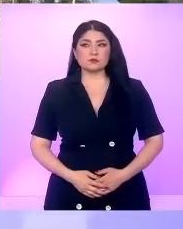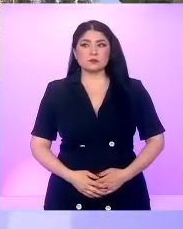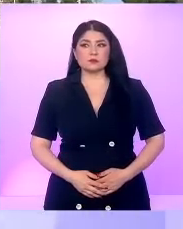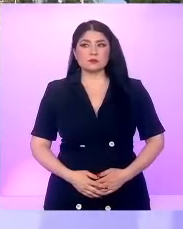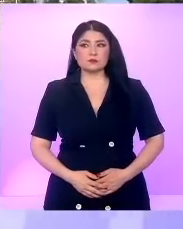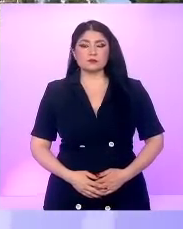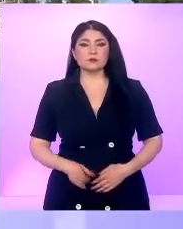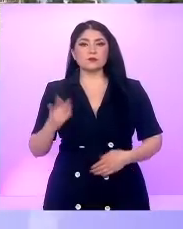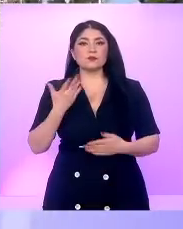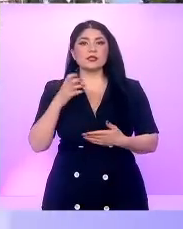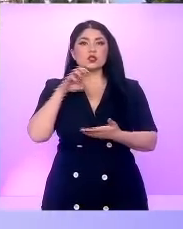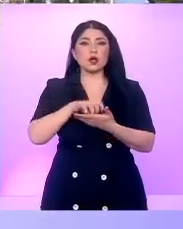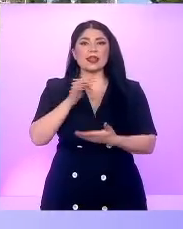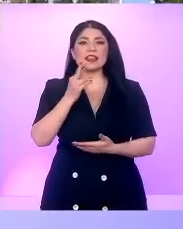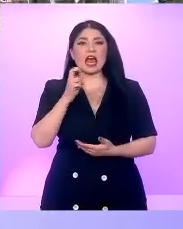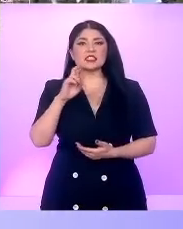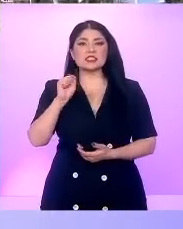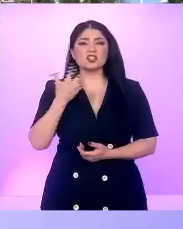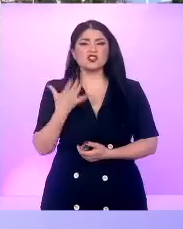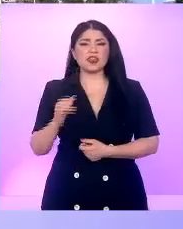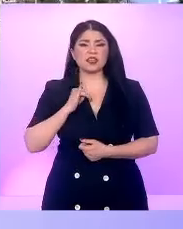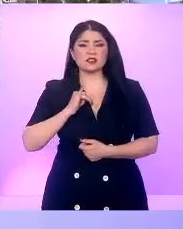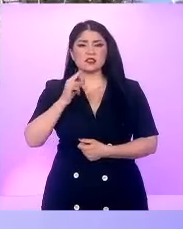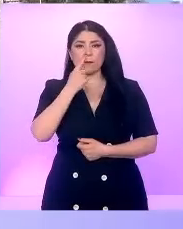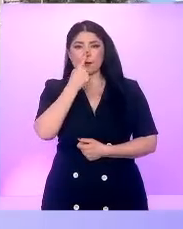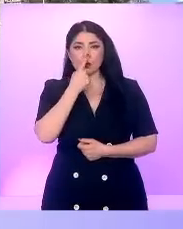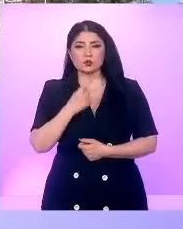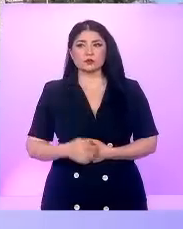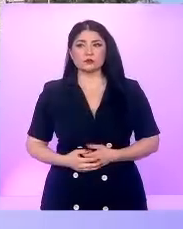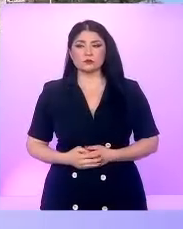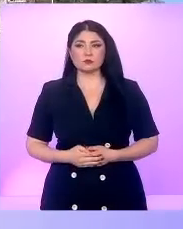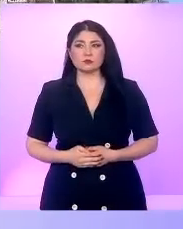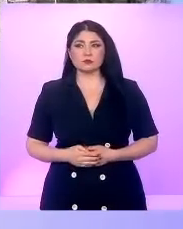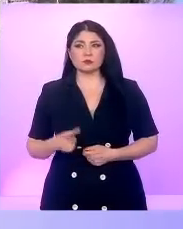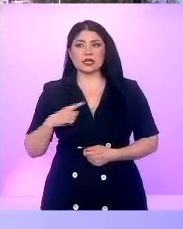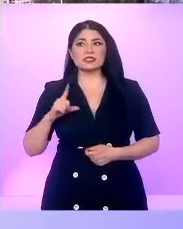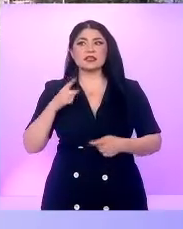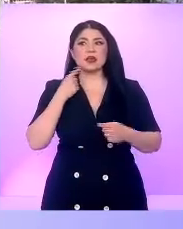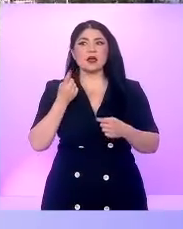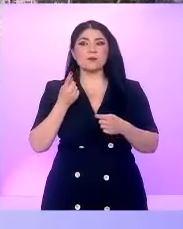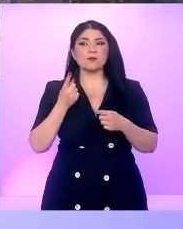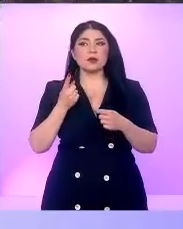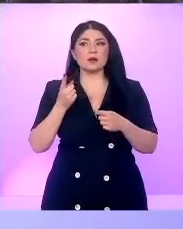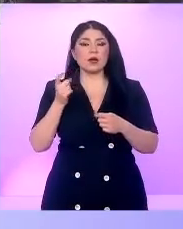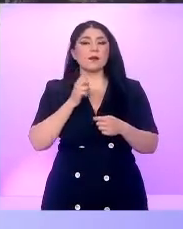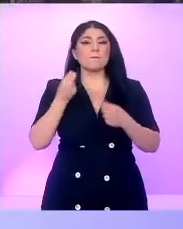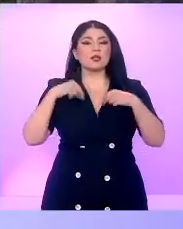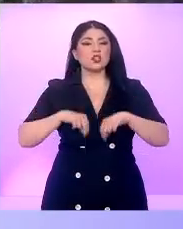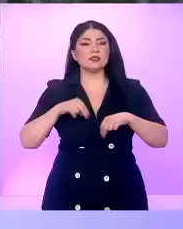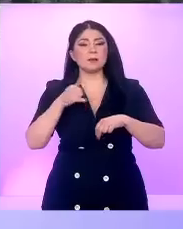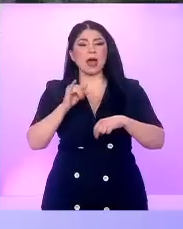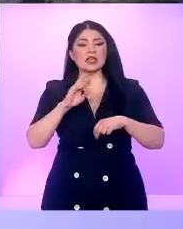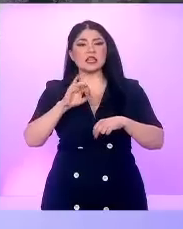în Transnistria. De fapt, ceea ce interesează pe ruși este mai curând sabotarea președintei Maia Sandu și a guvernului de la